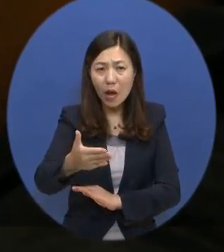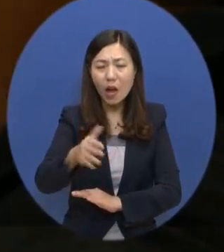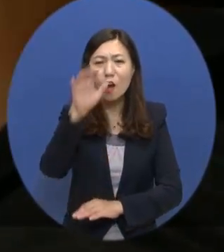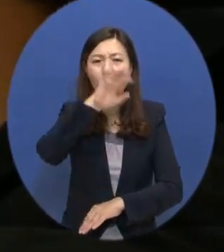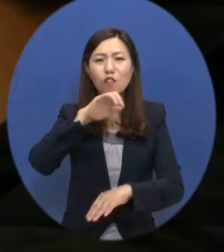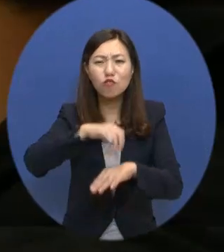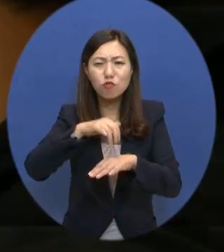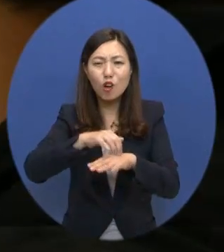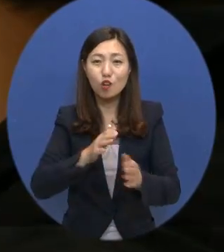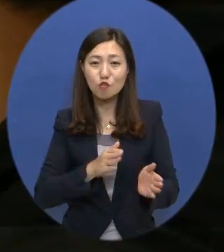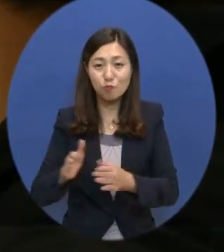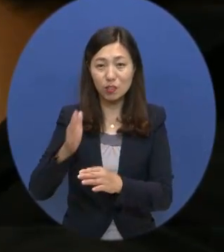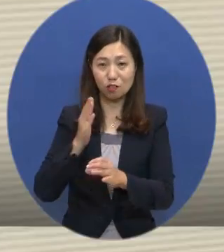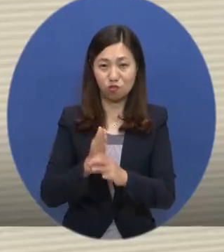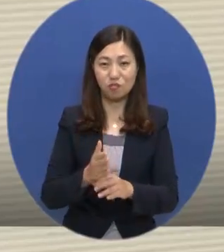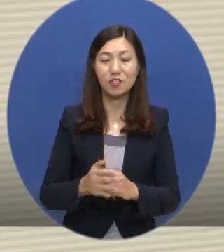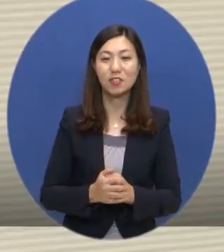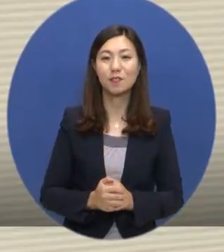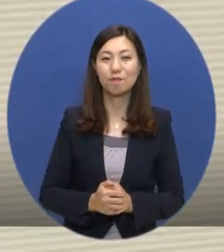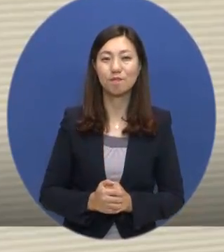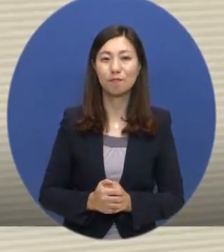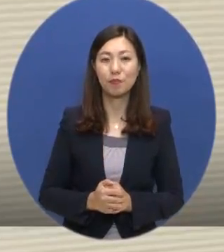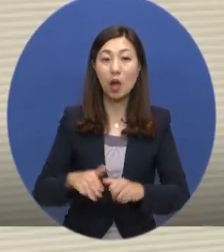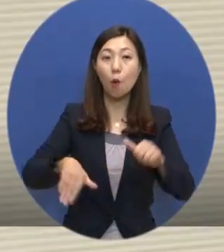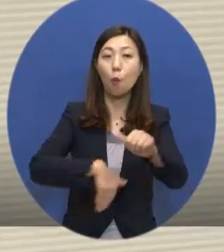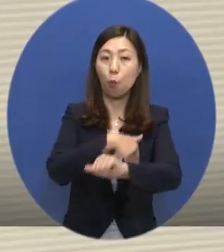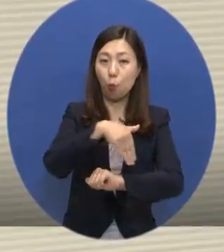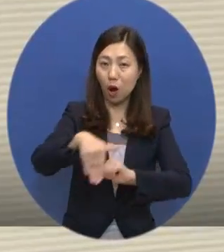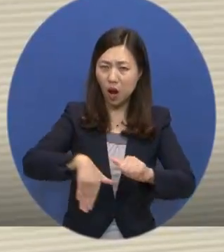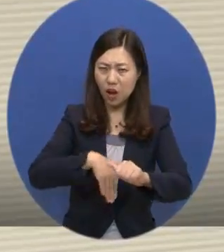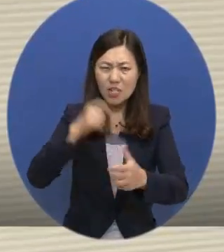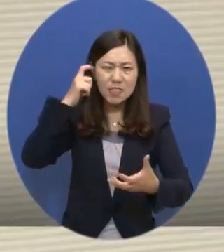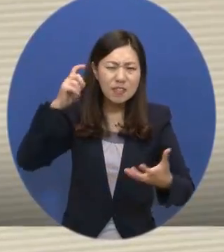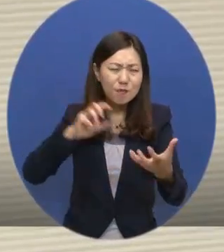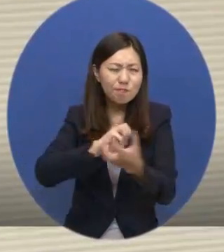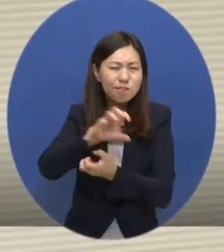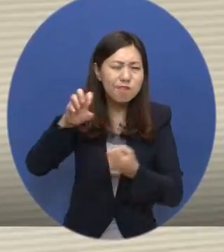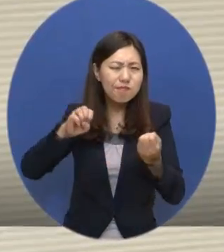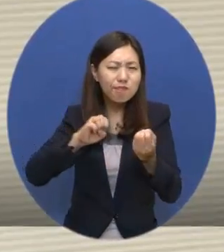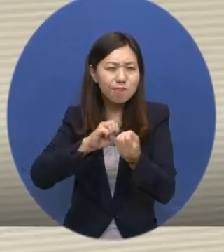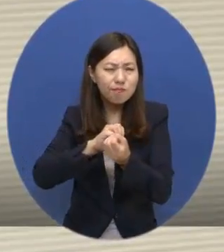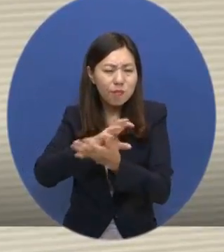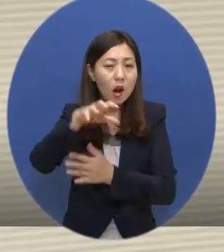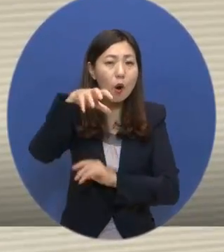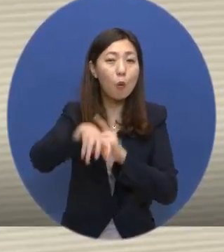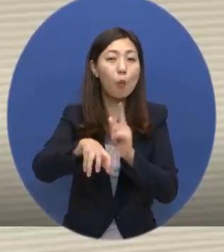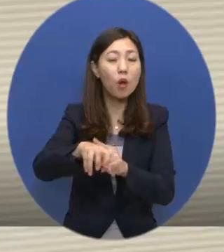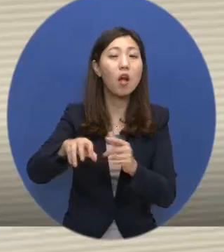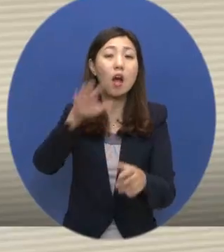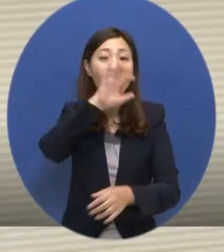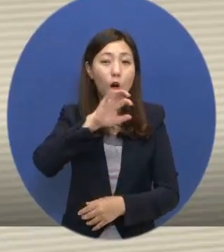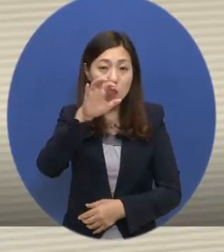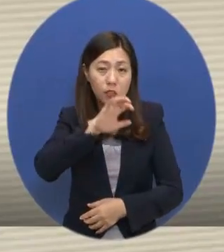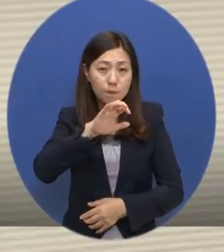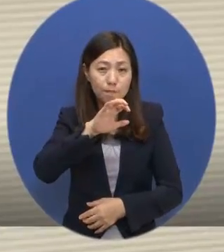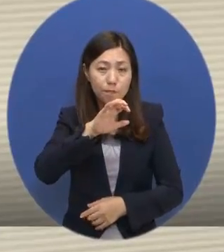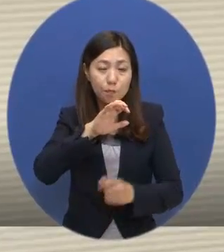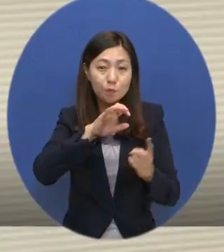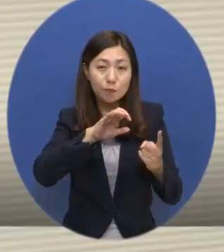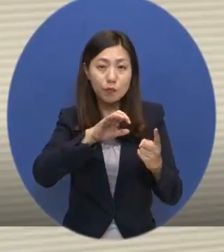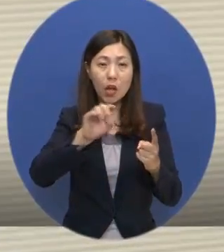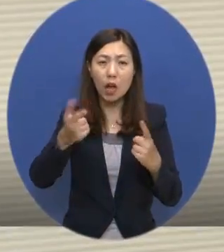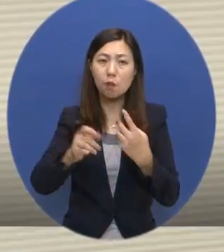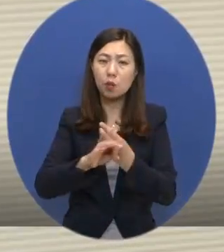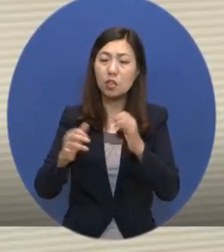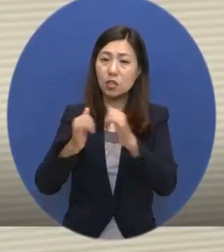훈련을 지금 준비 중에 있거든요. 뭐 환경적으로 좀 시끄러운 곳에서 연습을 한다든지 아니면 좀